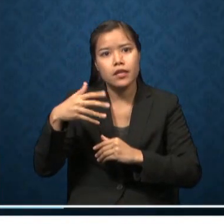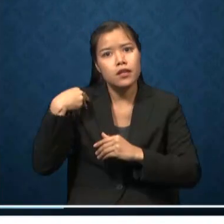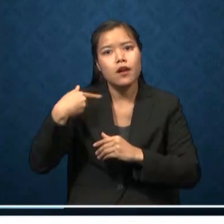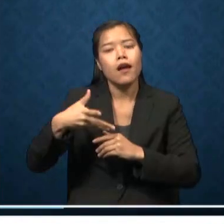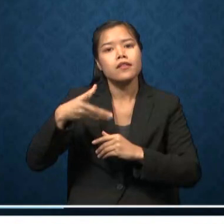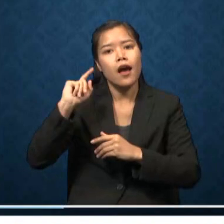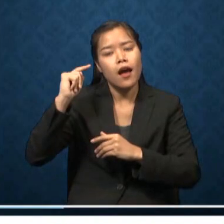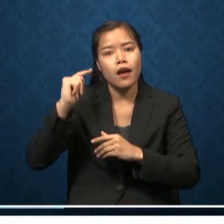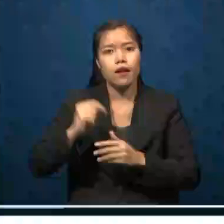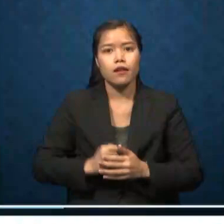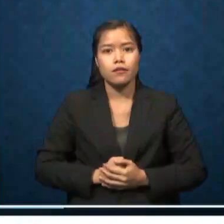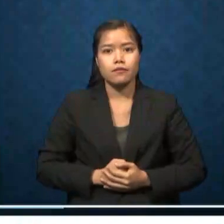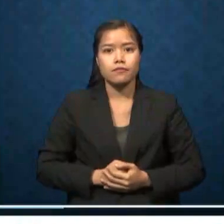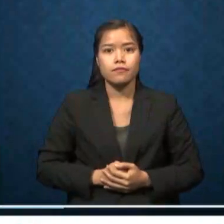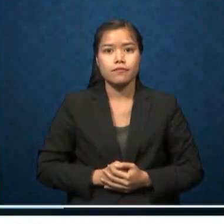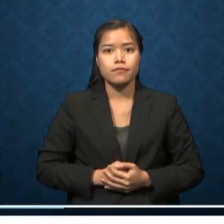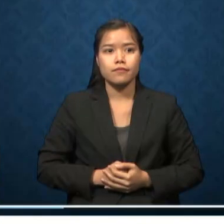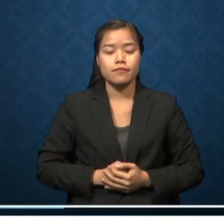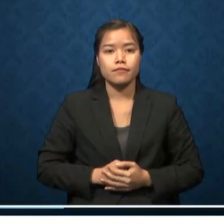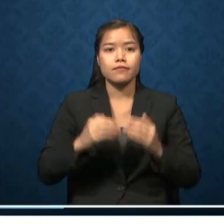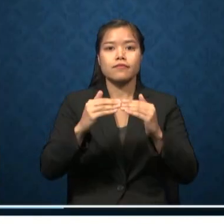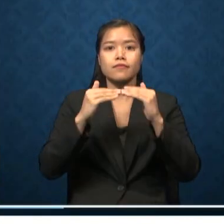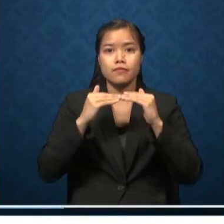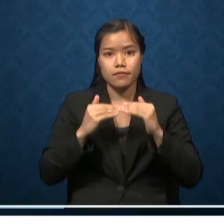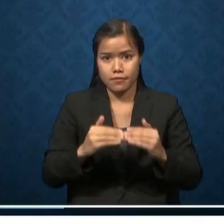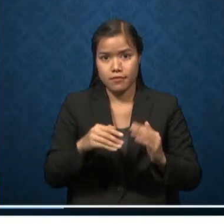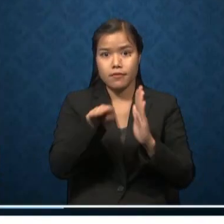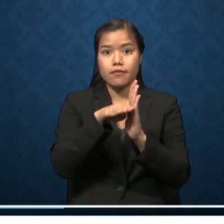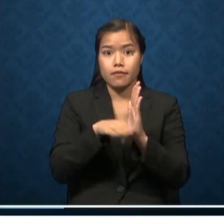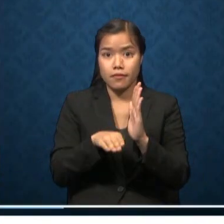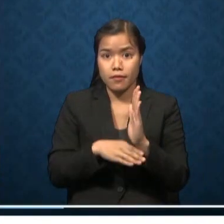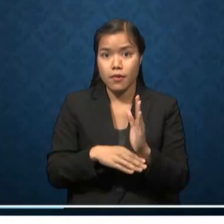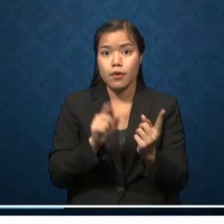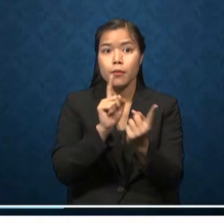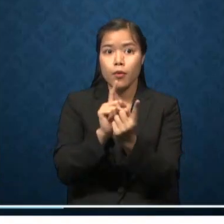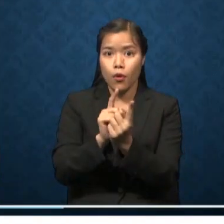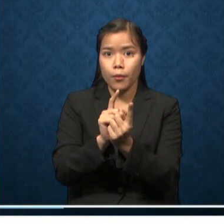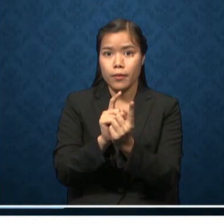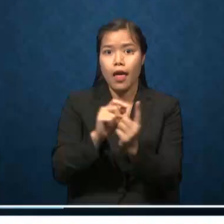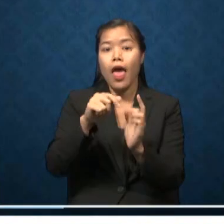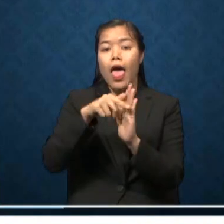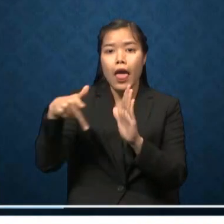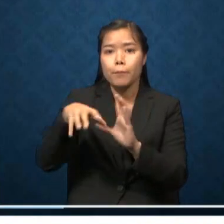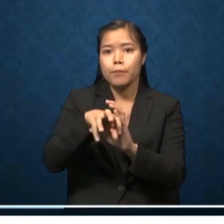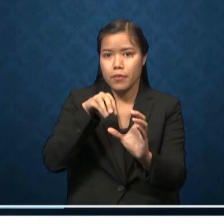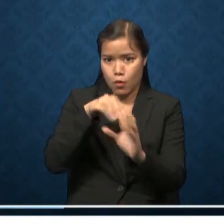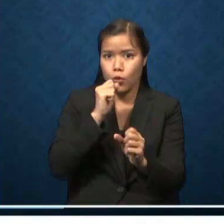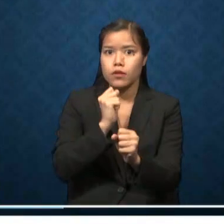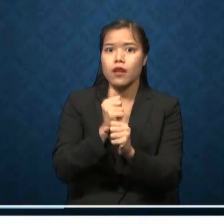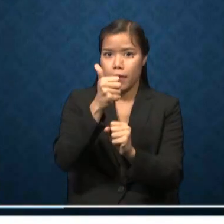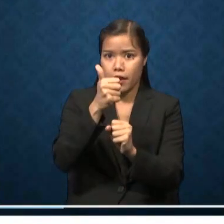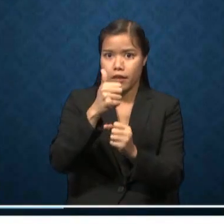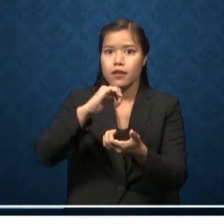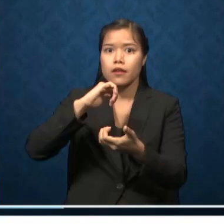ให้สุภาพจิตดีขึ้นต่อเลยค่ะอันนี้เป็นผลนะคะที่ที่สามารถดาวน์โหลดแอปพลิเคชันบูบุ๊คของกรมอนามัยร่วมกับกรม